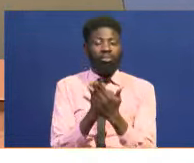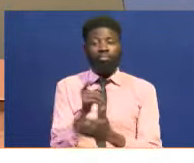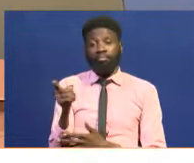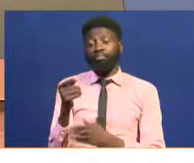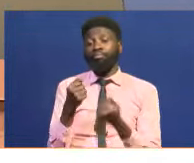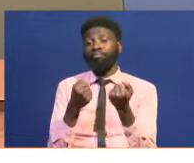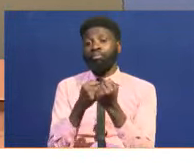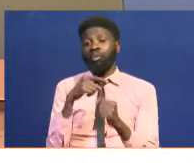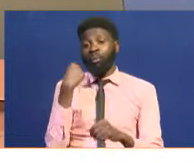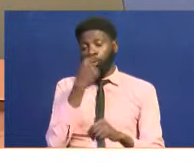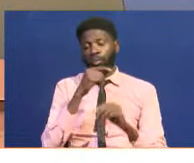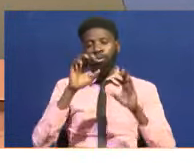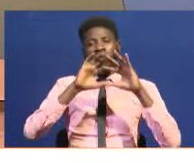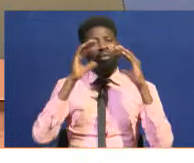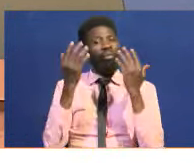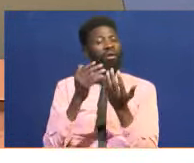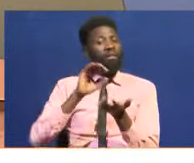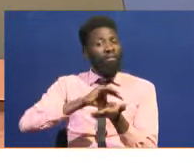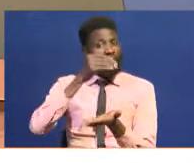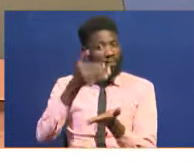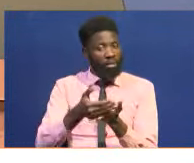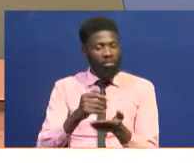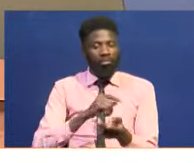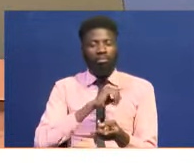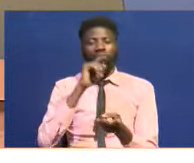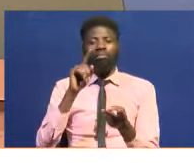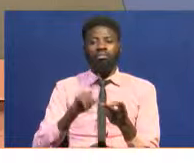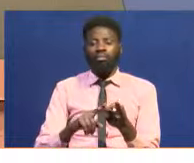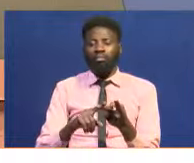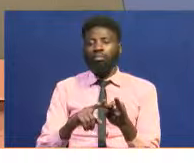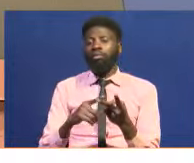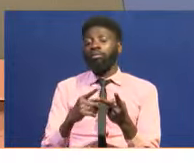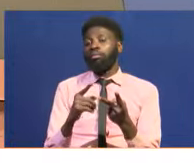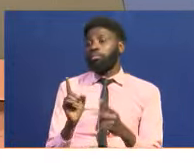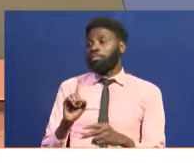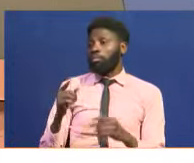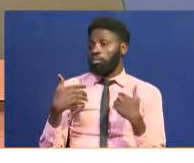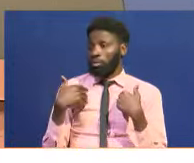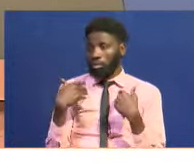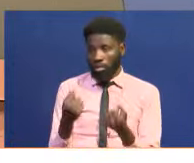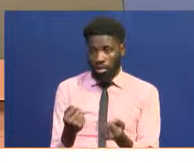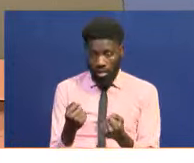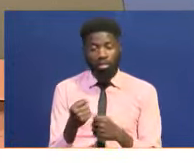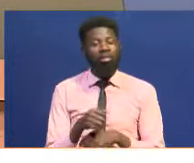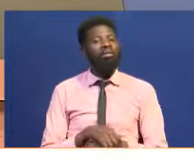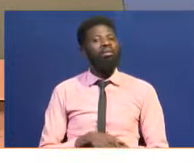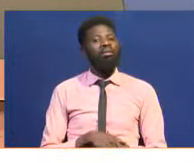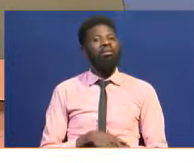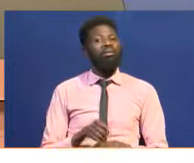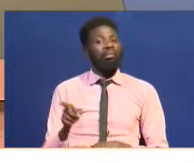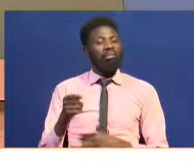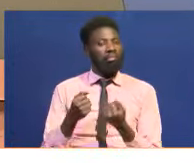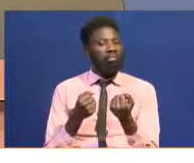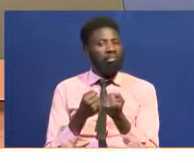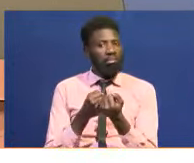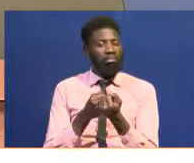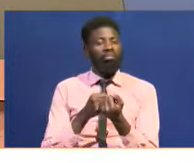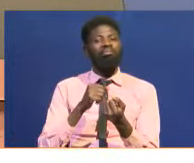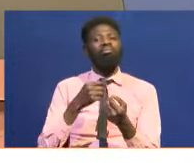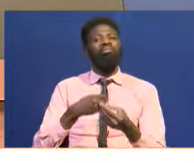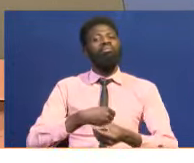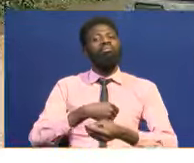kwa ushirikiano na Wizara ya Afya inalenga kaunti 22 katika usambazaji wa vyandarua milioni 10.9 vya